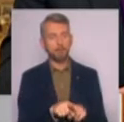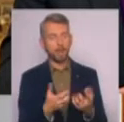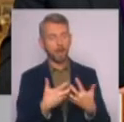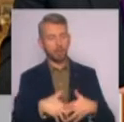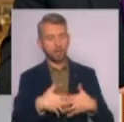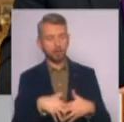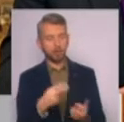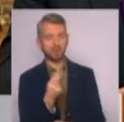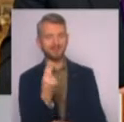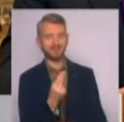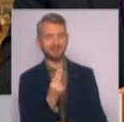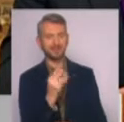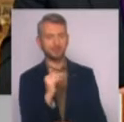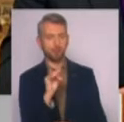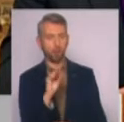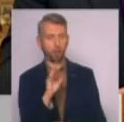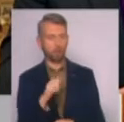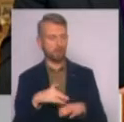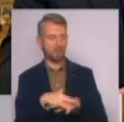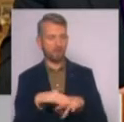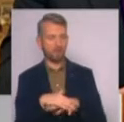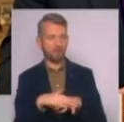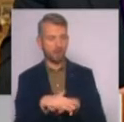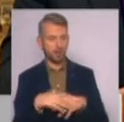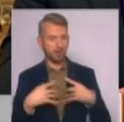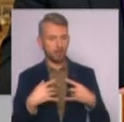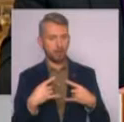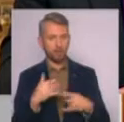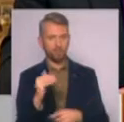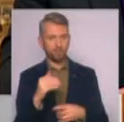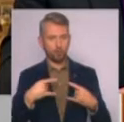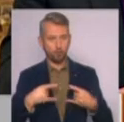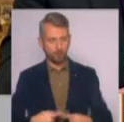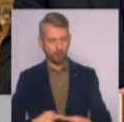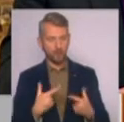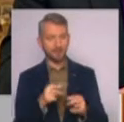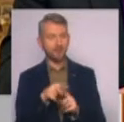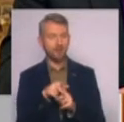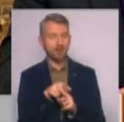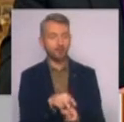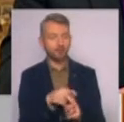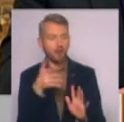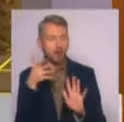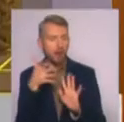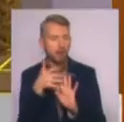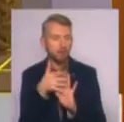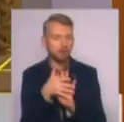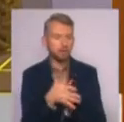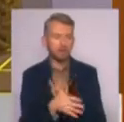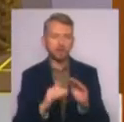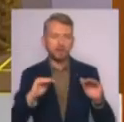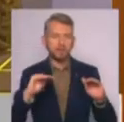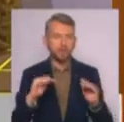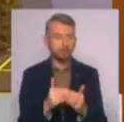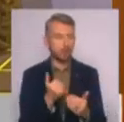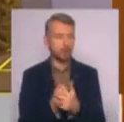апаратура цифрова, так звана цифрова флюорографія, де навантаження, радіологічне навантаження зменшено